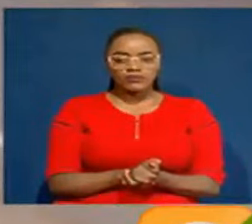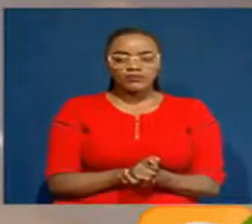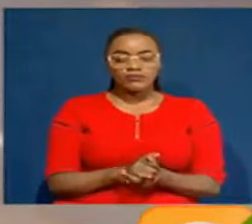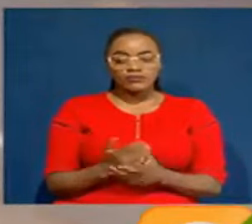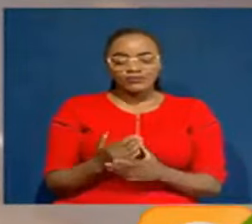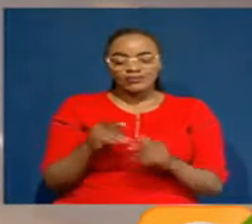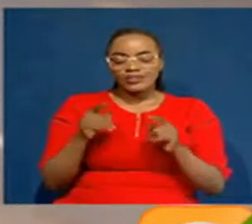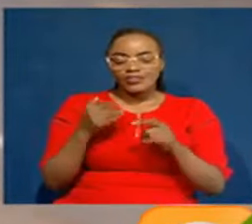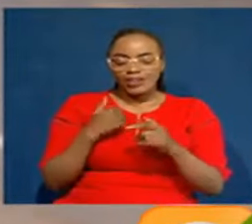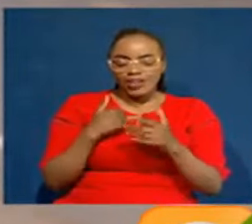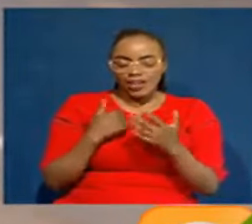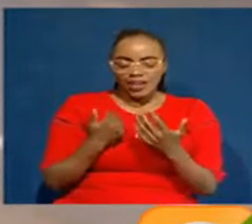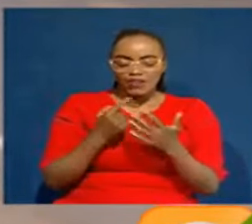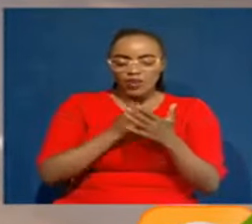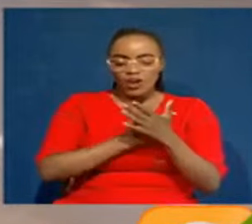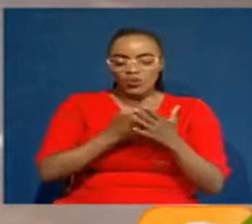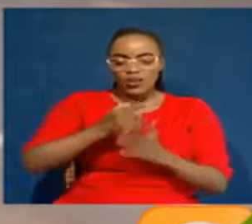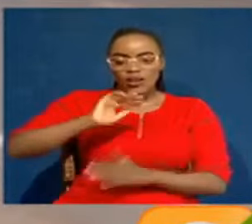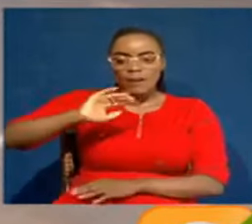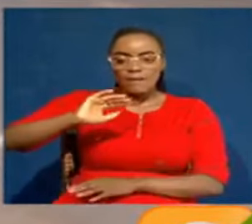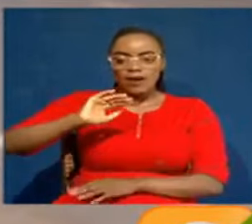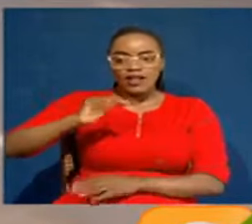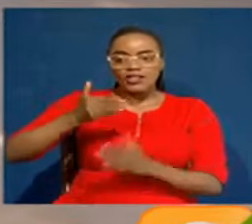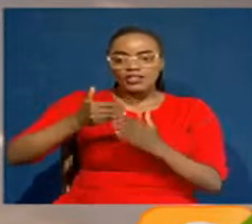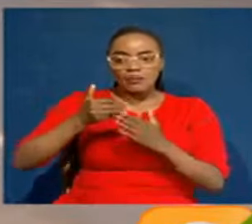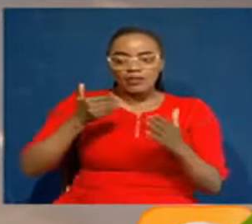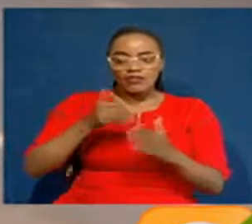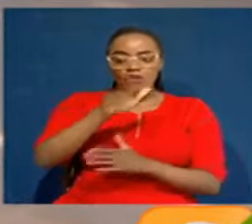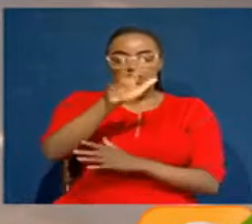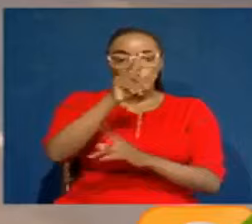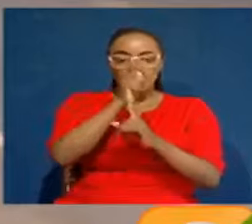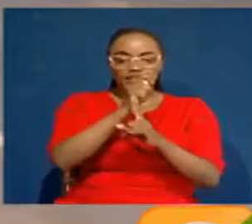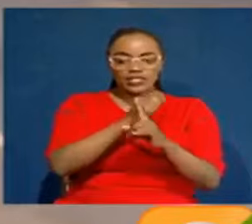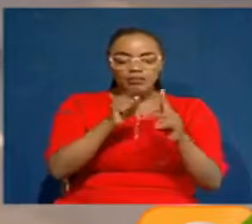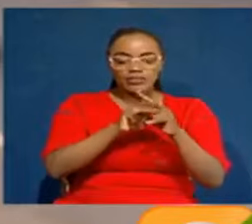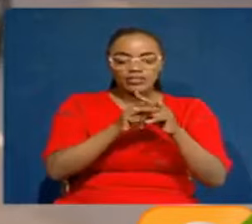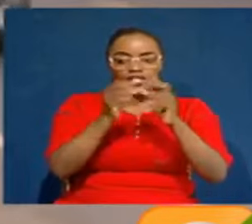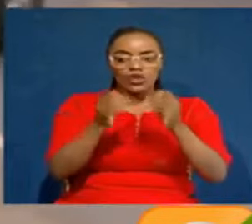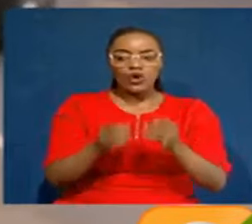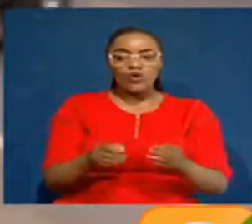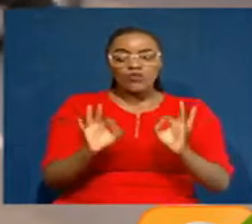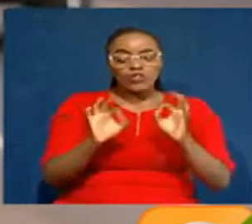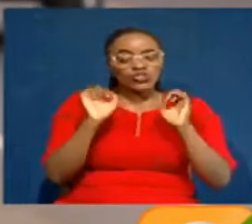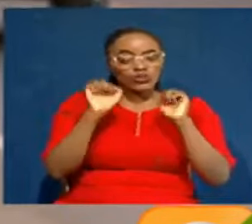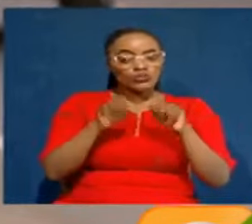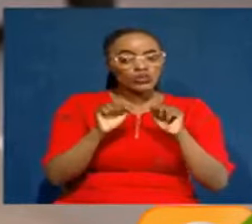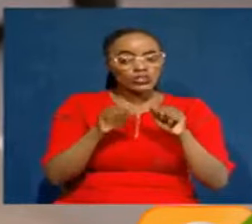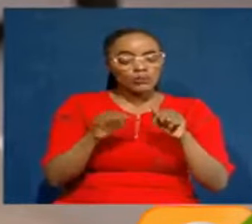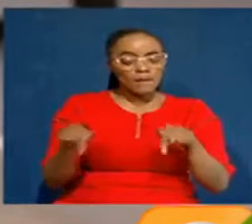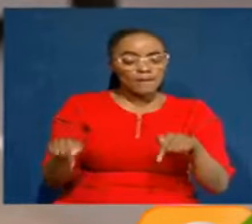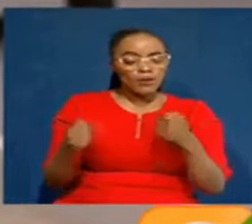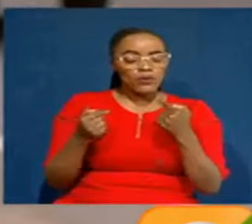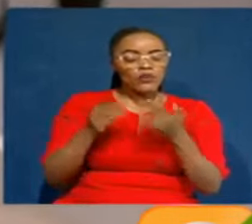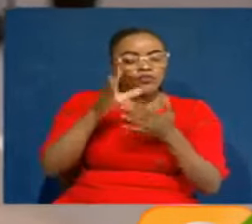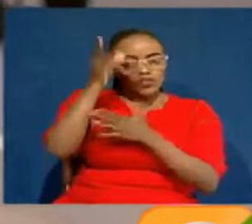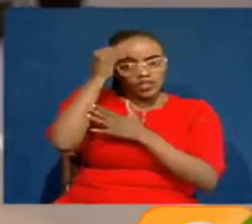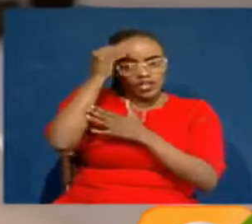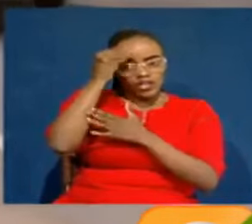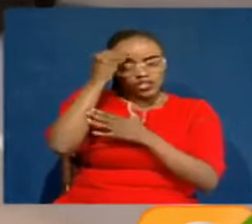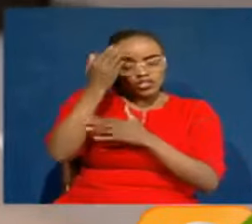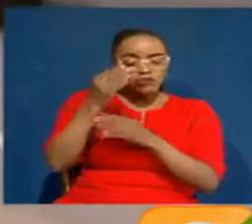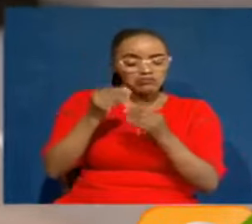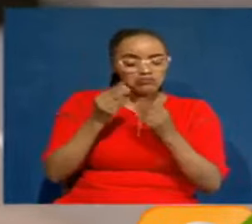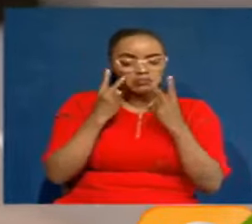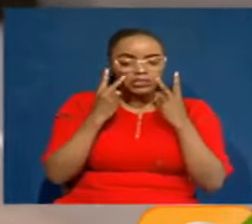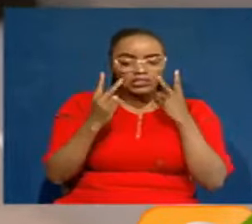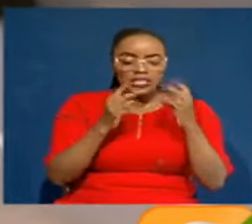Ikiwa imesalia chini ya wiki moja kabla muhula wa tatu kuanza rasmi, huenda mgogoro wa elimu